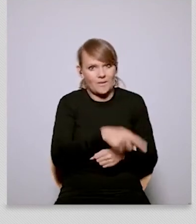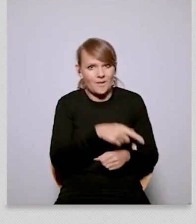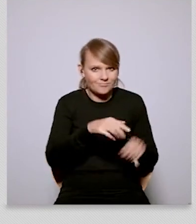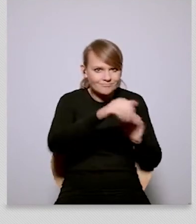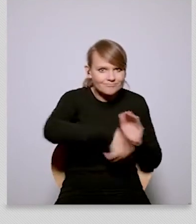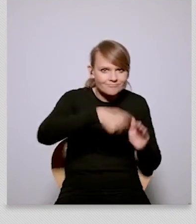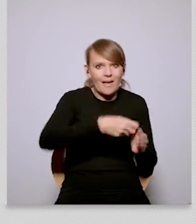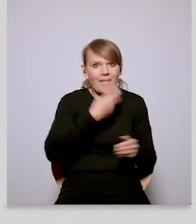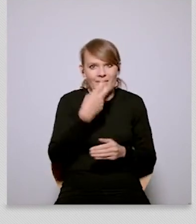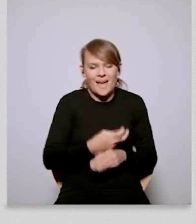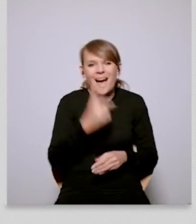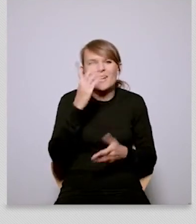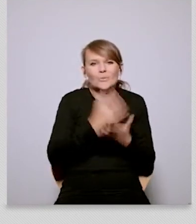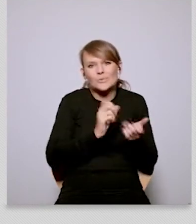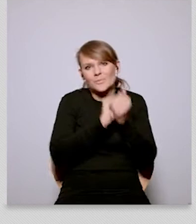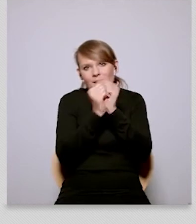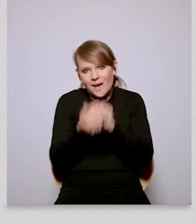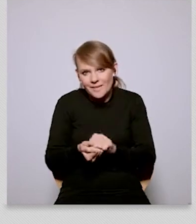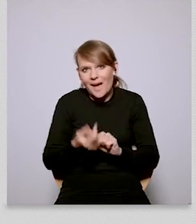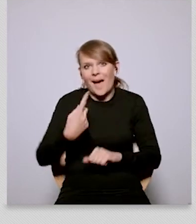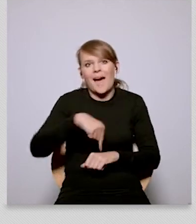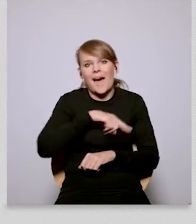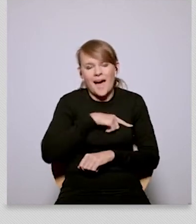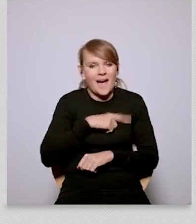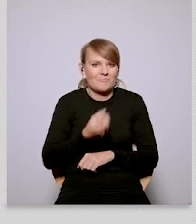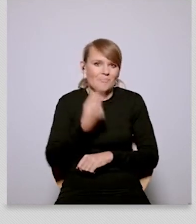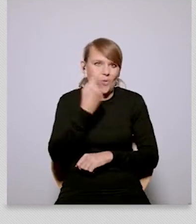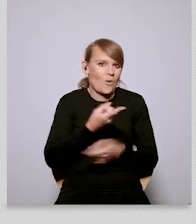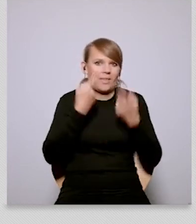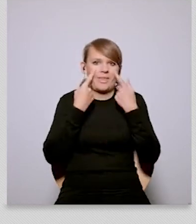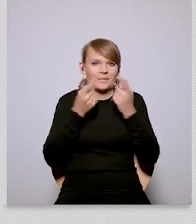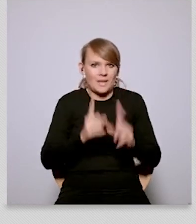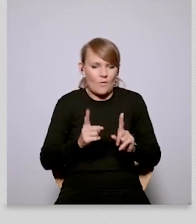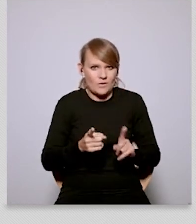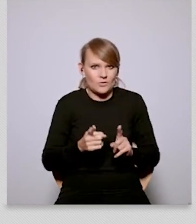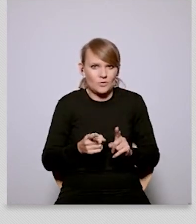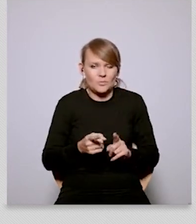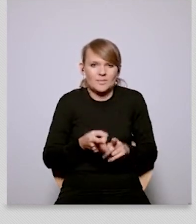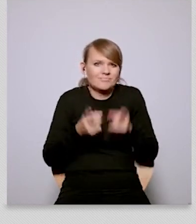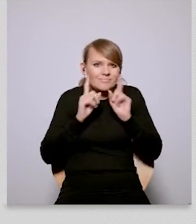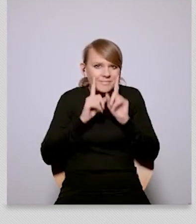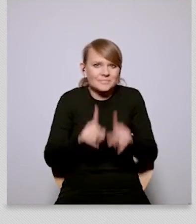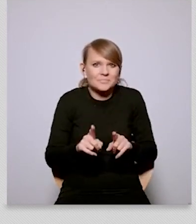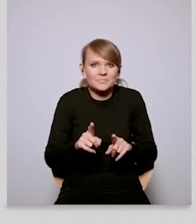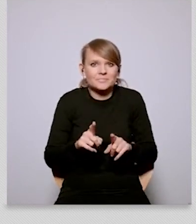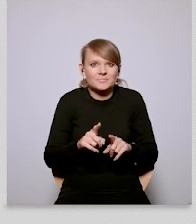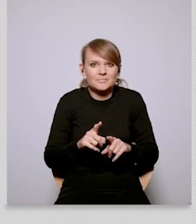jest to niesamowite że my nie zauważyliśmy że na przykład że w zasadzie nasza